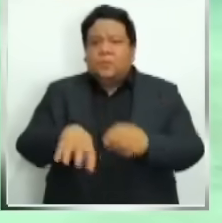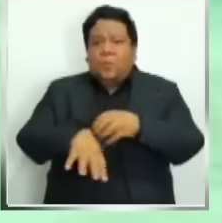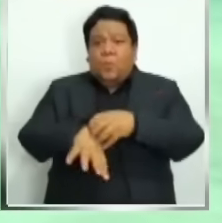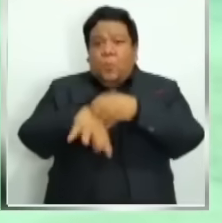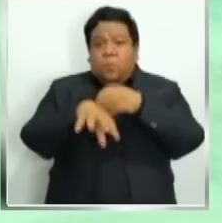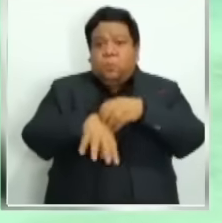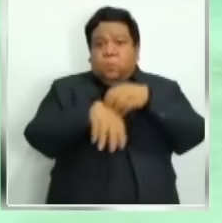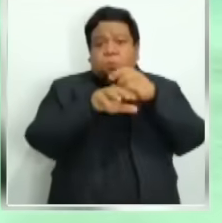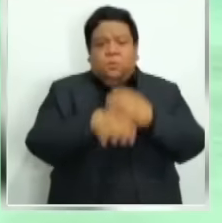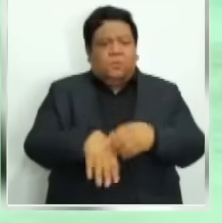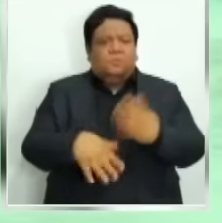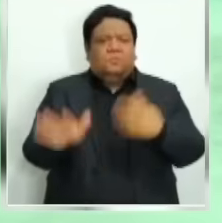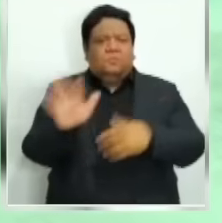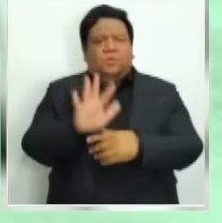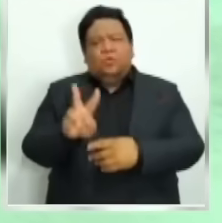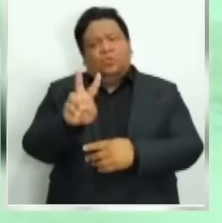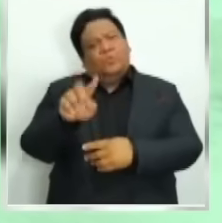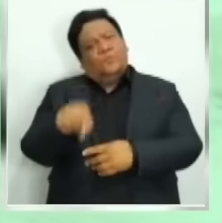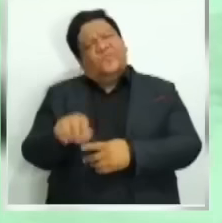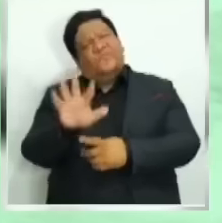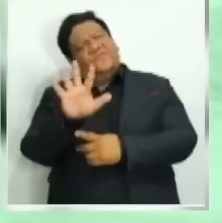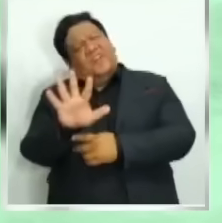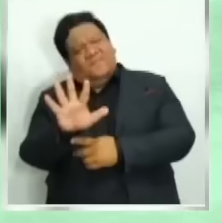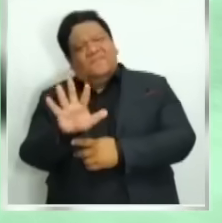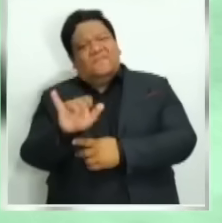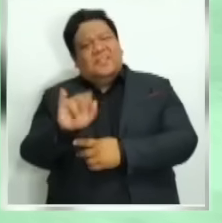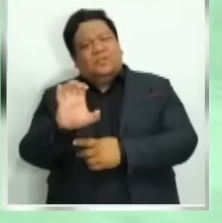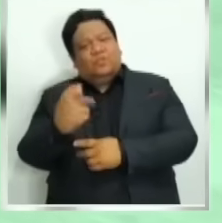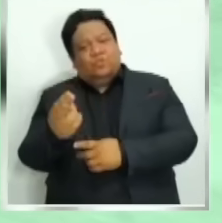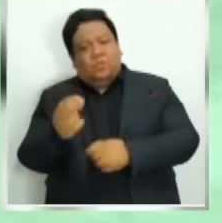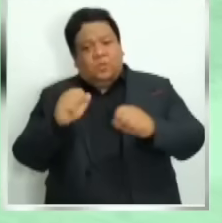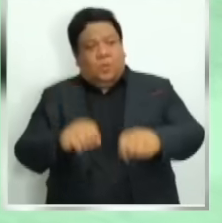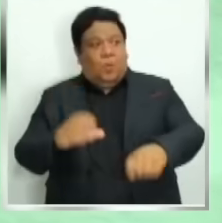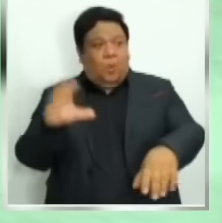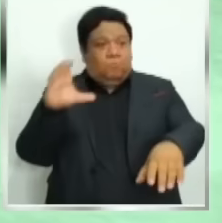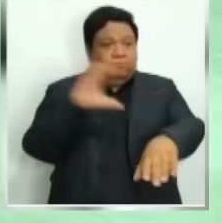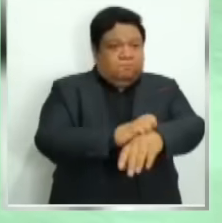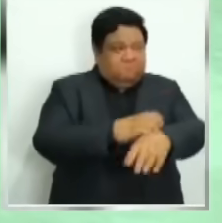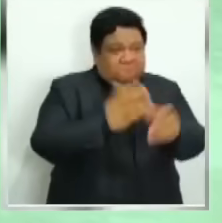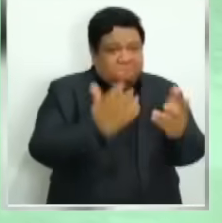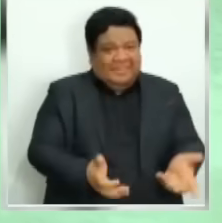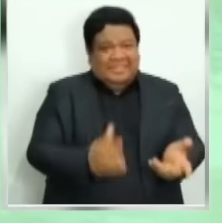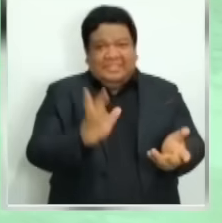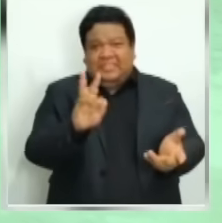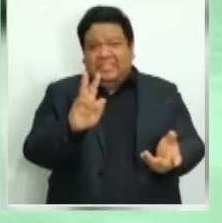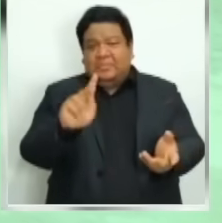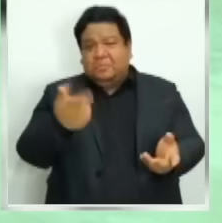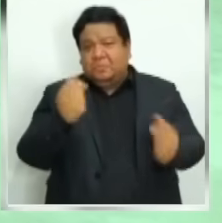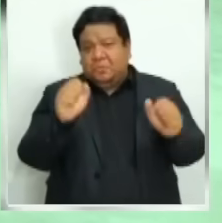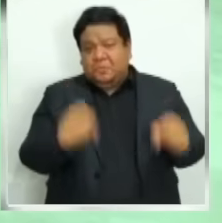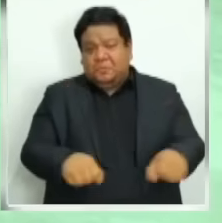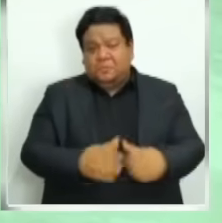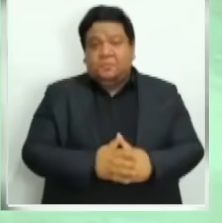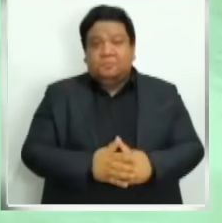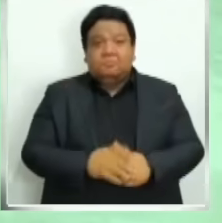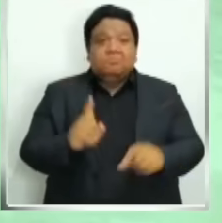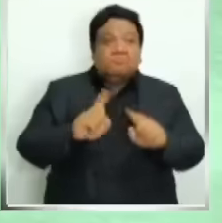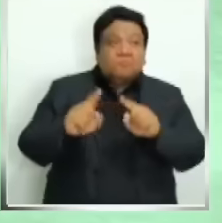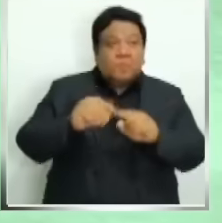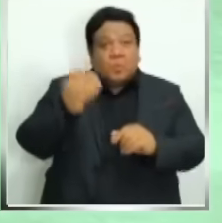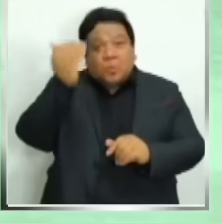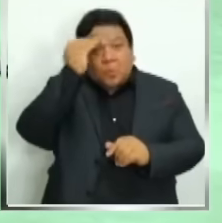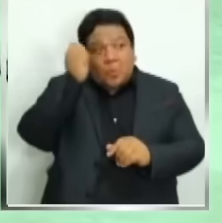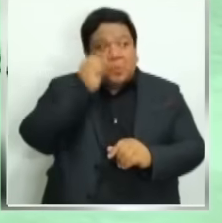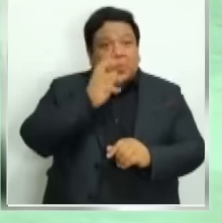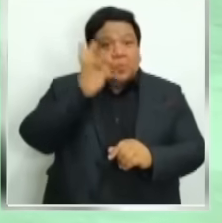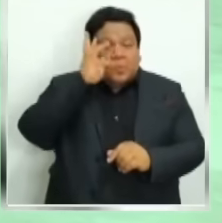2.5 inches at kaya nitong kumapit sa bagay na may bigat na 16 kilos. Samantala, para malaman ang trivia sa likod ng viral na balita, i-tweet